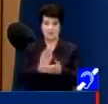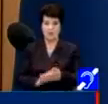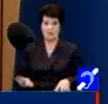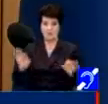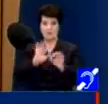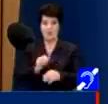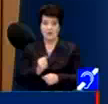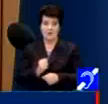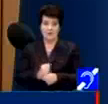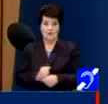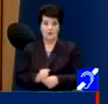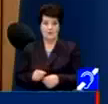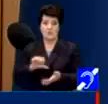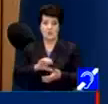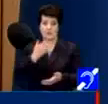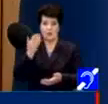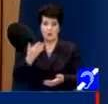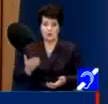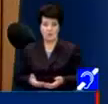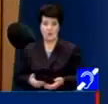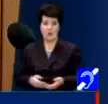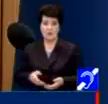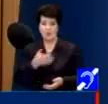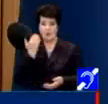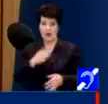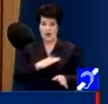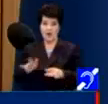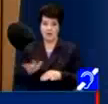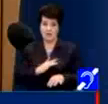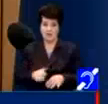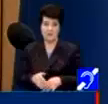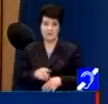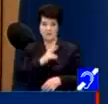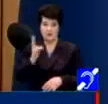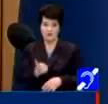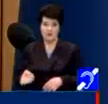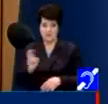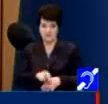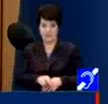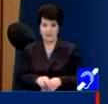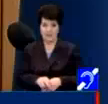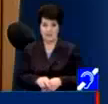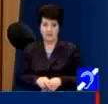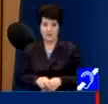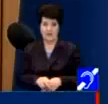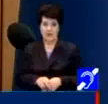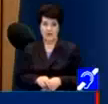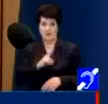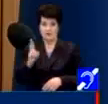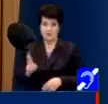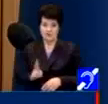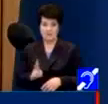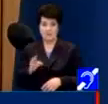face nimic, nu prezintă rapoarte financiare, nu are activități, așteaptă să vină cineva să-l roage ca